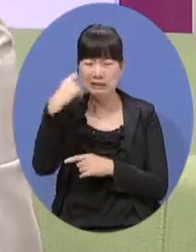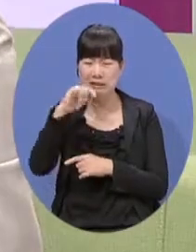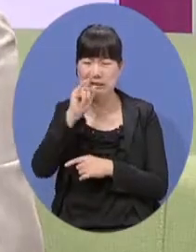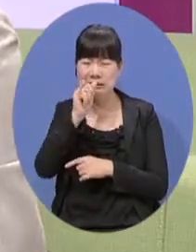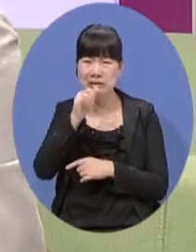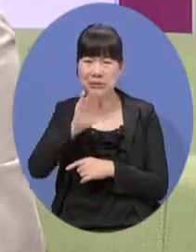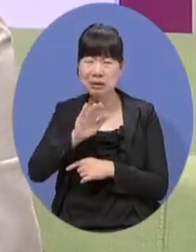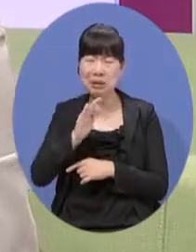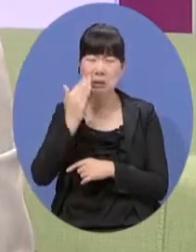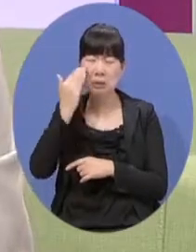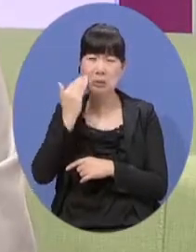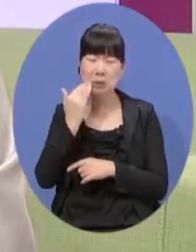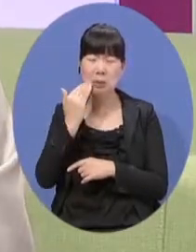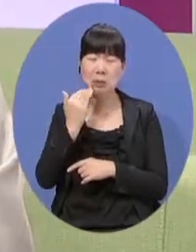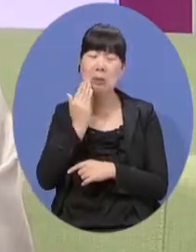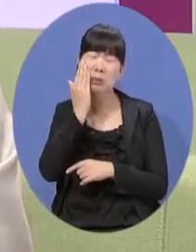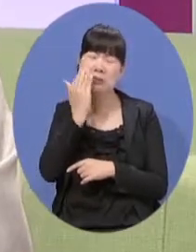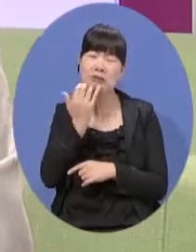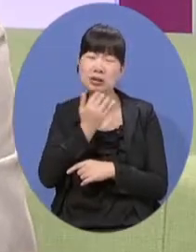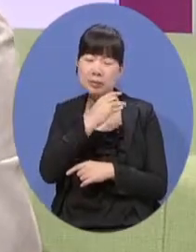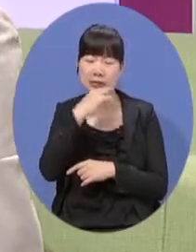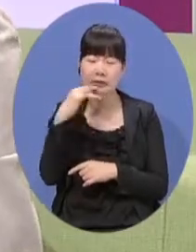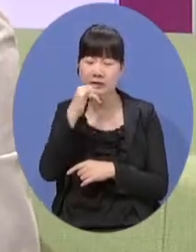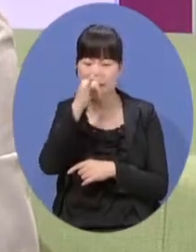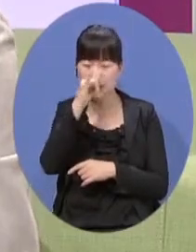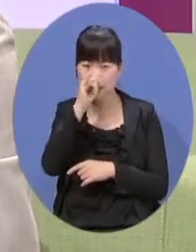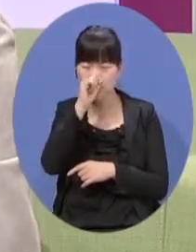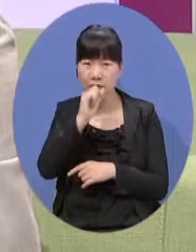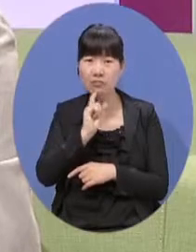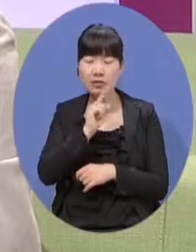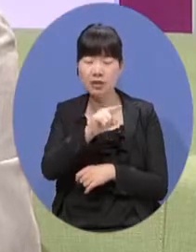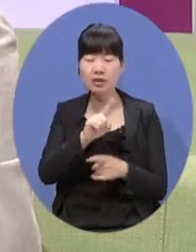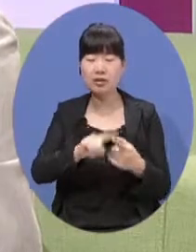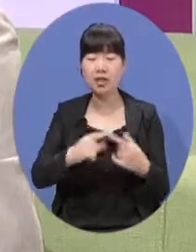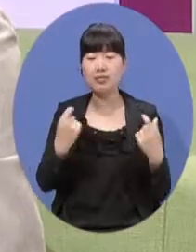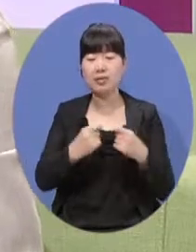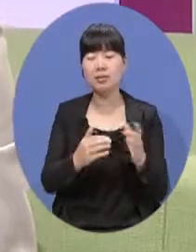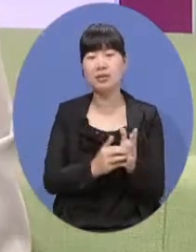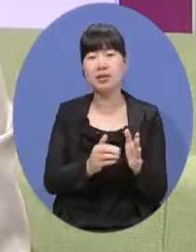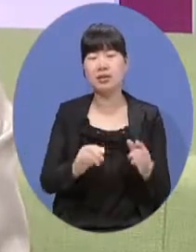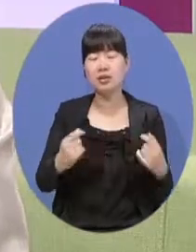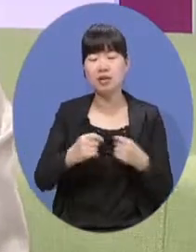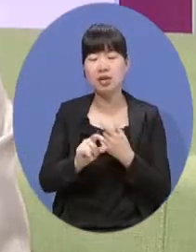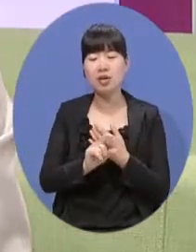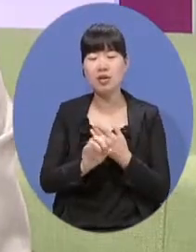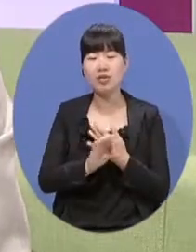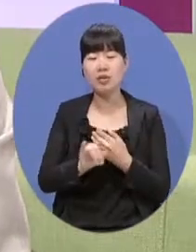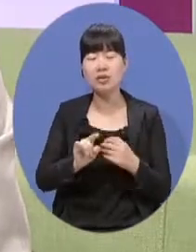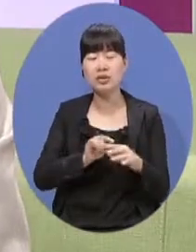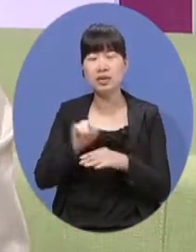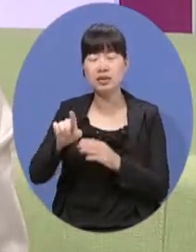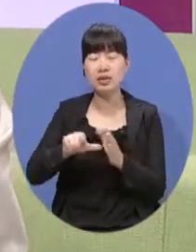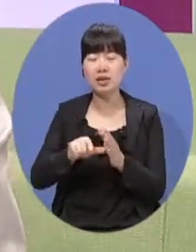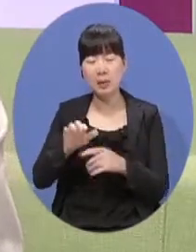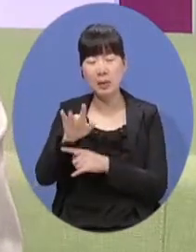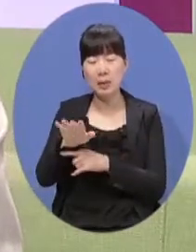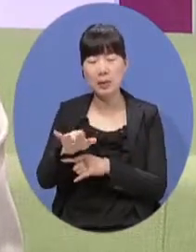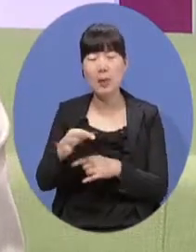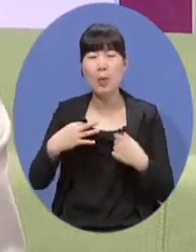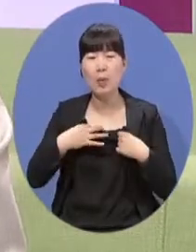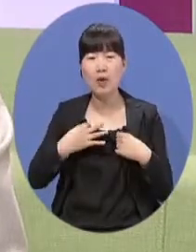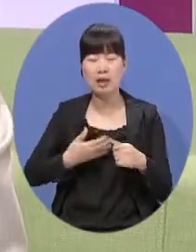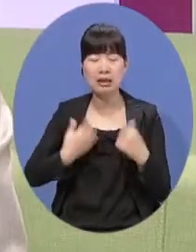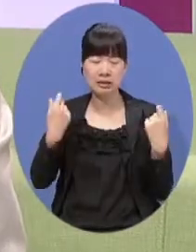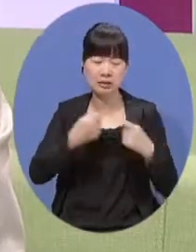핑크색이고 녹색이고 이런 촌스러운 거 애들 굉장히 좋아하거든요. 그냥 그거 입으면 됩니다. 근데 그거 입으면 어디 나갔을 때 내가 촌스러운 옷 입혔다고 남들이